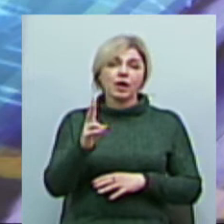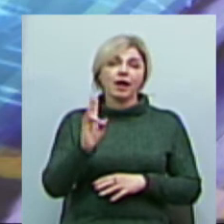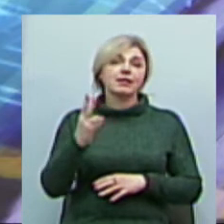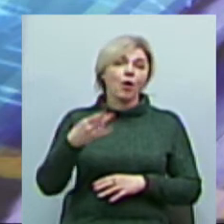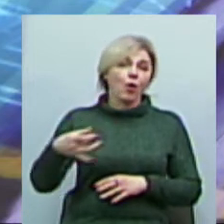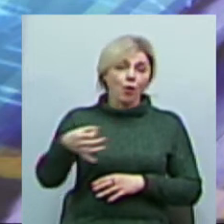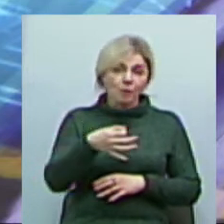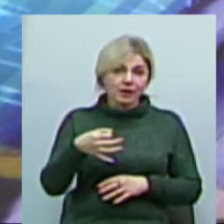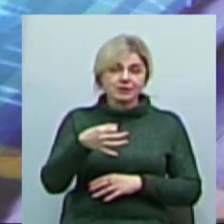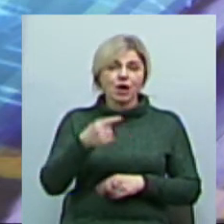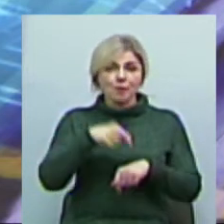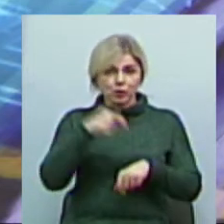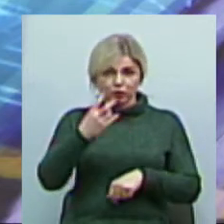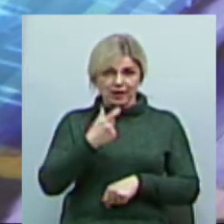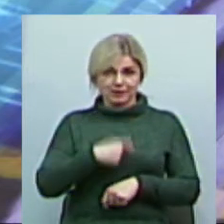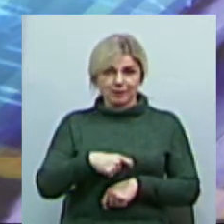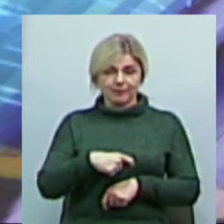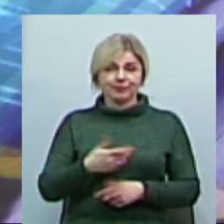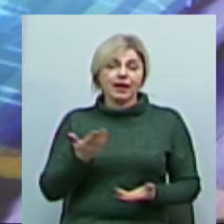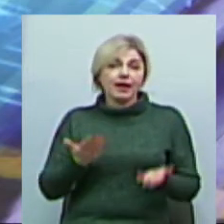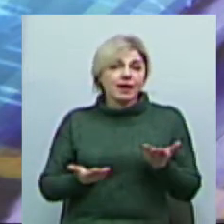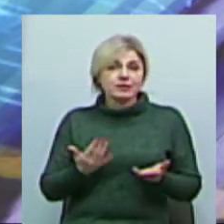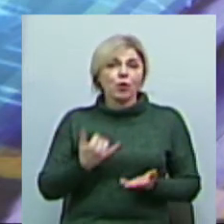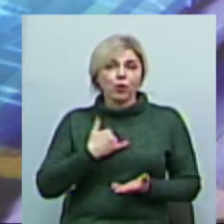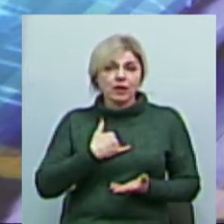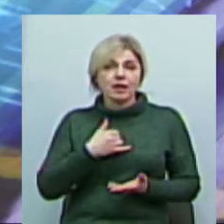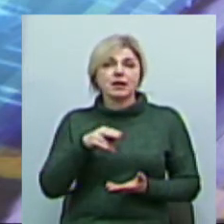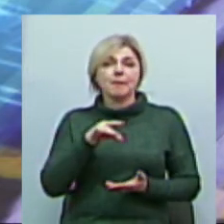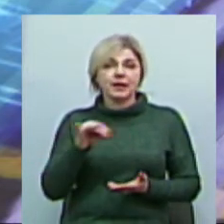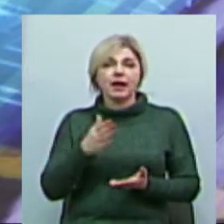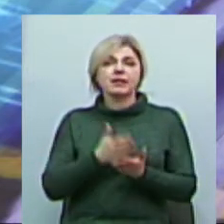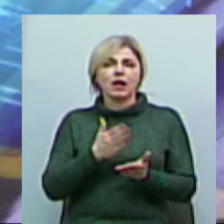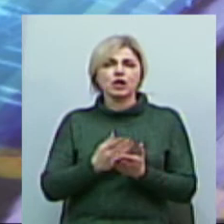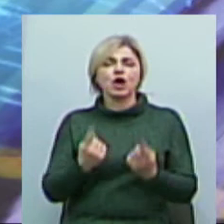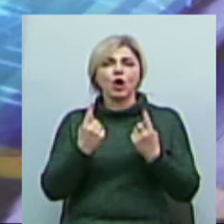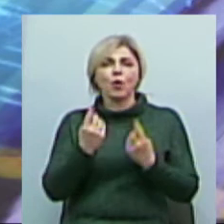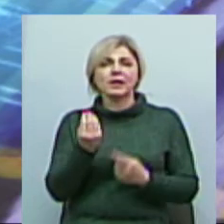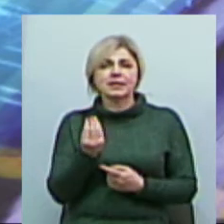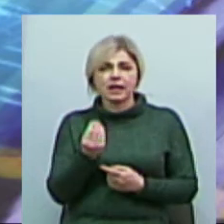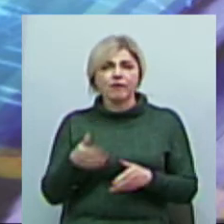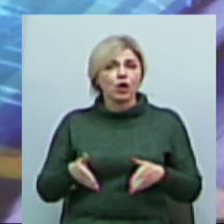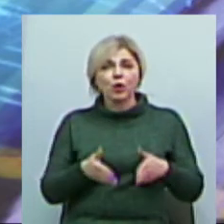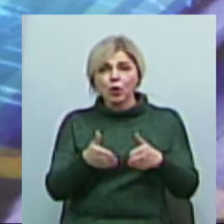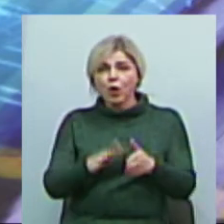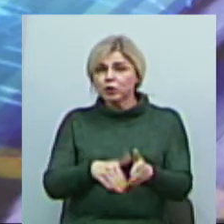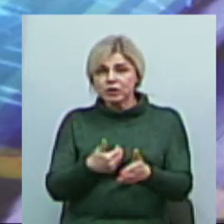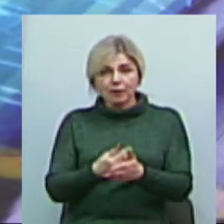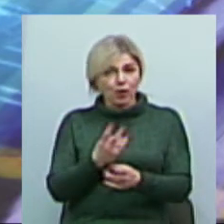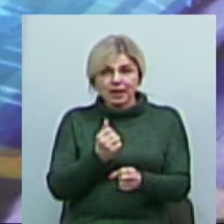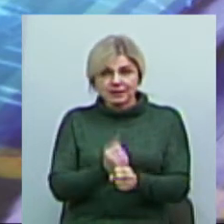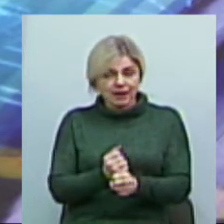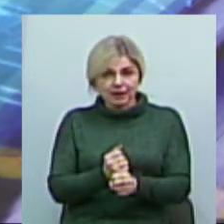области, почувствовали это на себе. Если у нас при наличии огромных средств и дорога до сих пор не сделана, если у